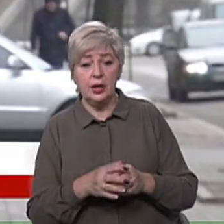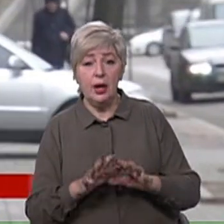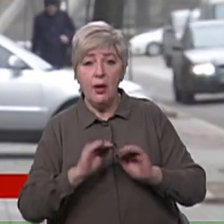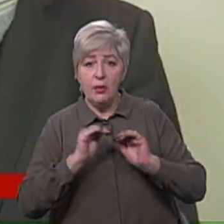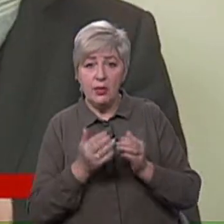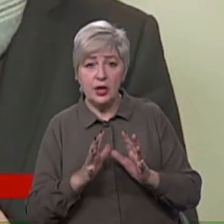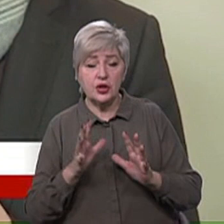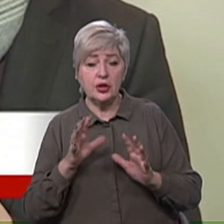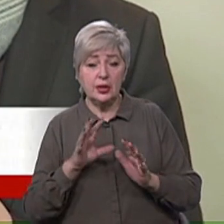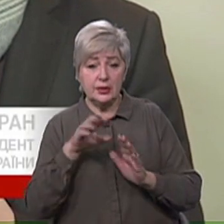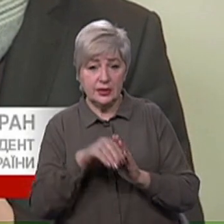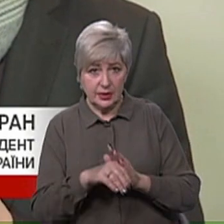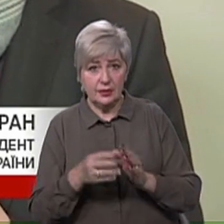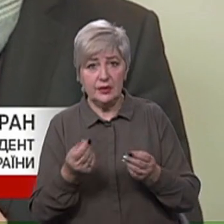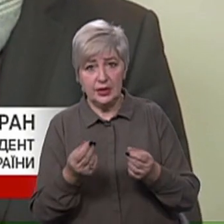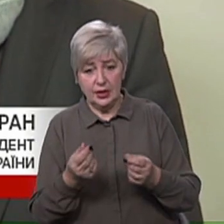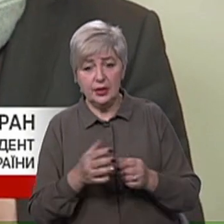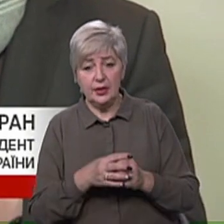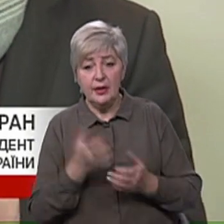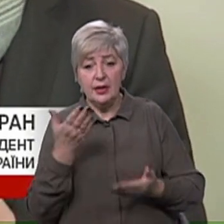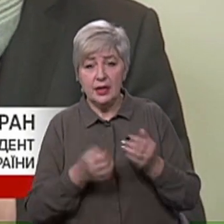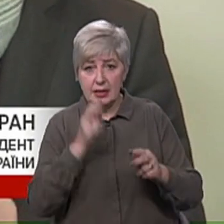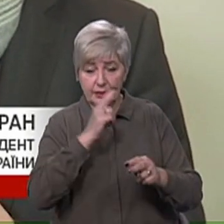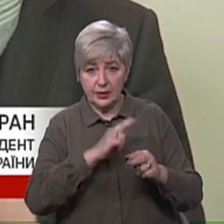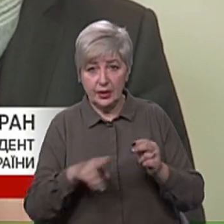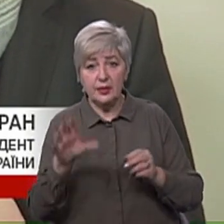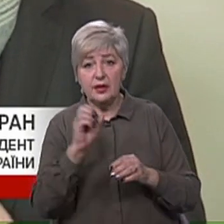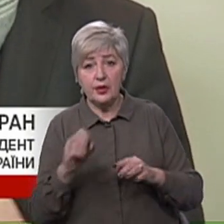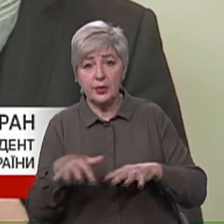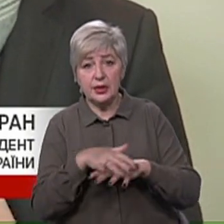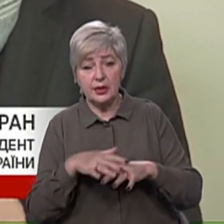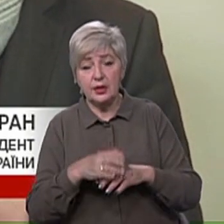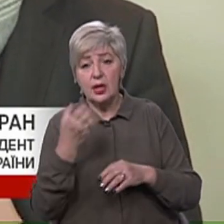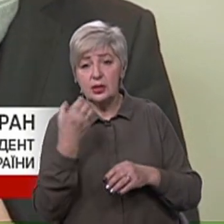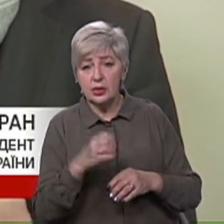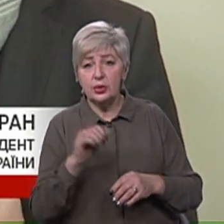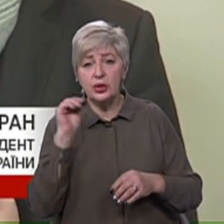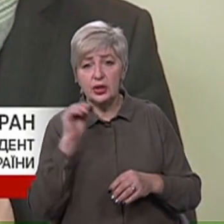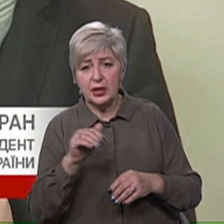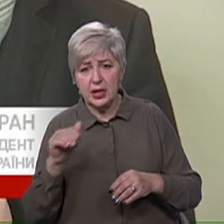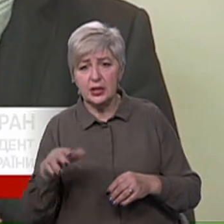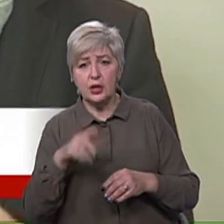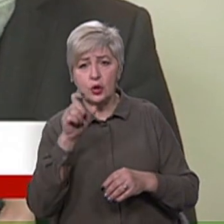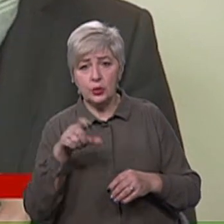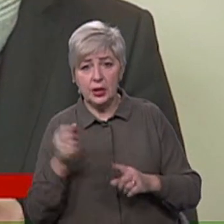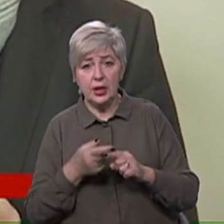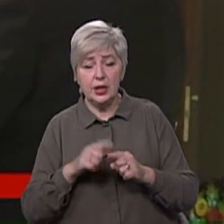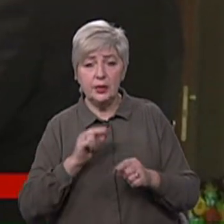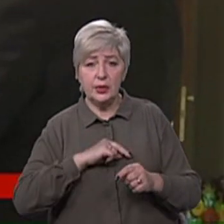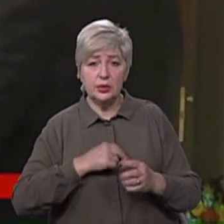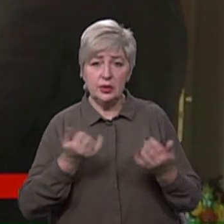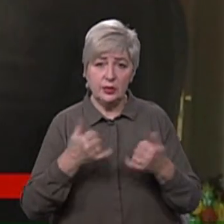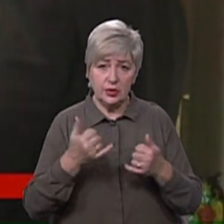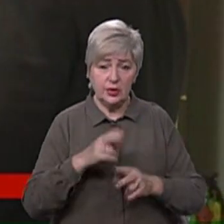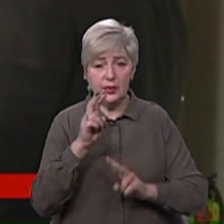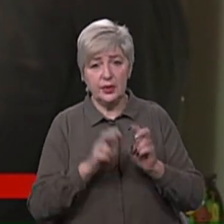природоохоронні мероприятия. Якщо ми втратимо європейський ринок, значить сотні тисяч людей, які працюють на металургійних підприємствах, на